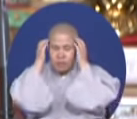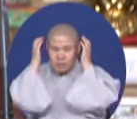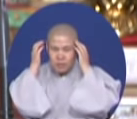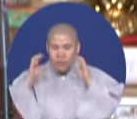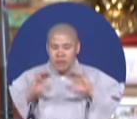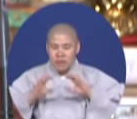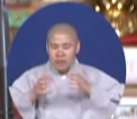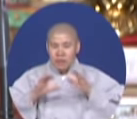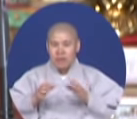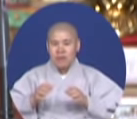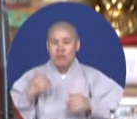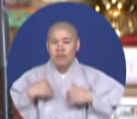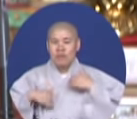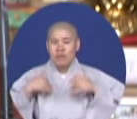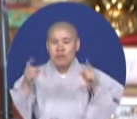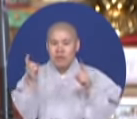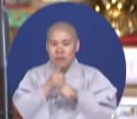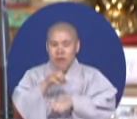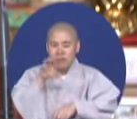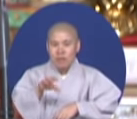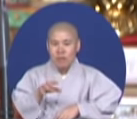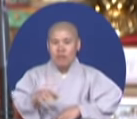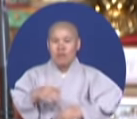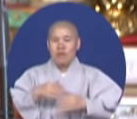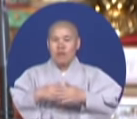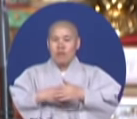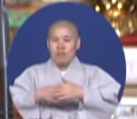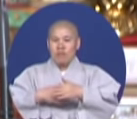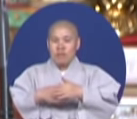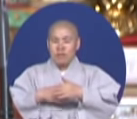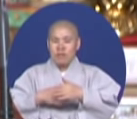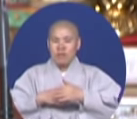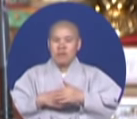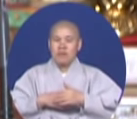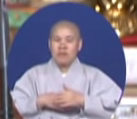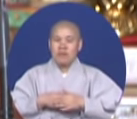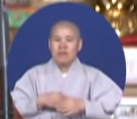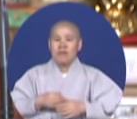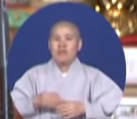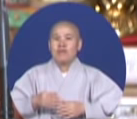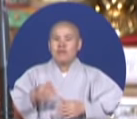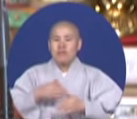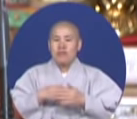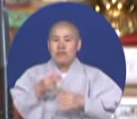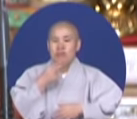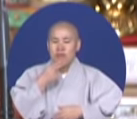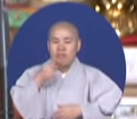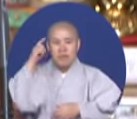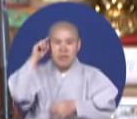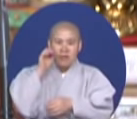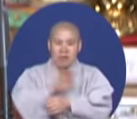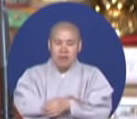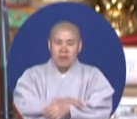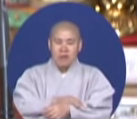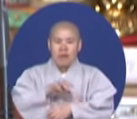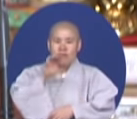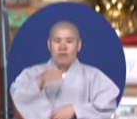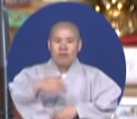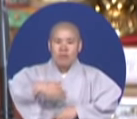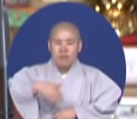고통세계에서 바로 즐거움으로 가는 거, 두려움에서 바로 두려움이 없는 그런 지혜의 곳으로 가는